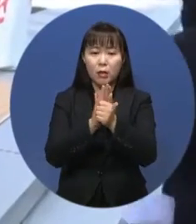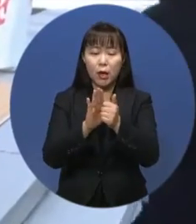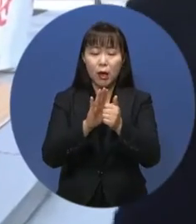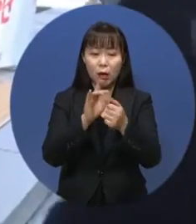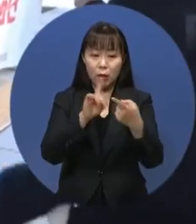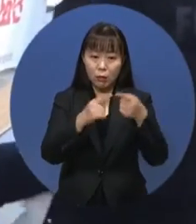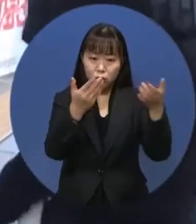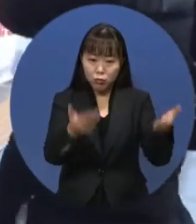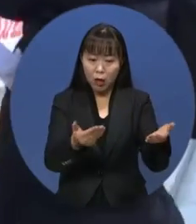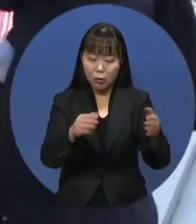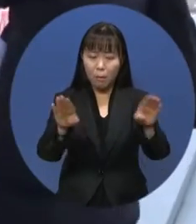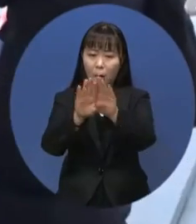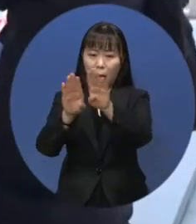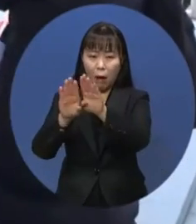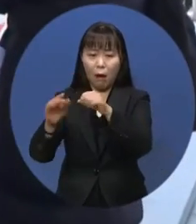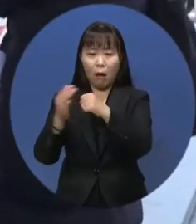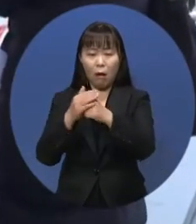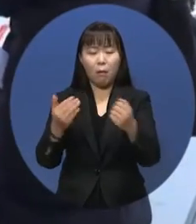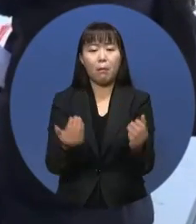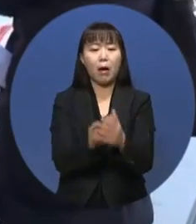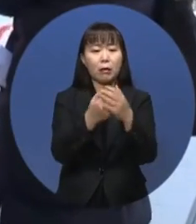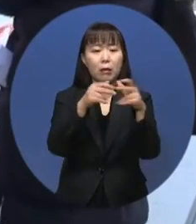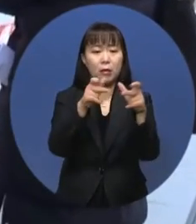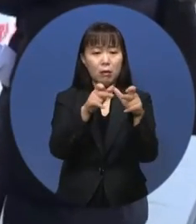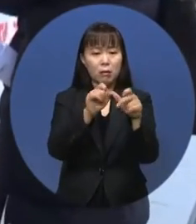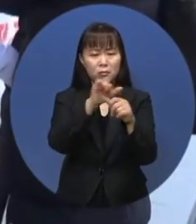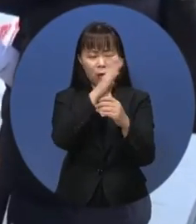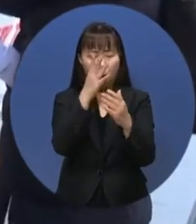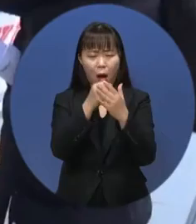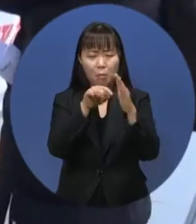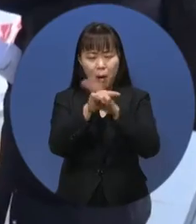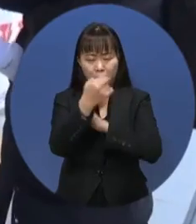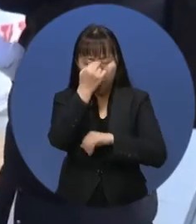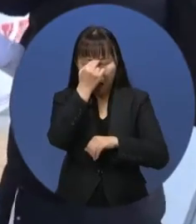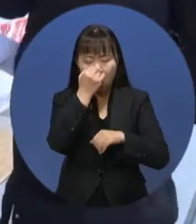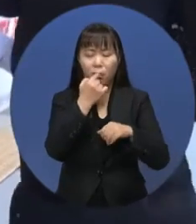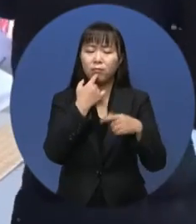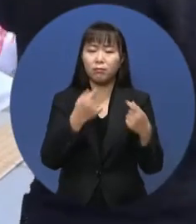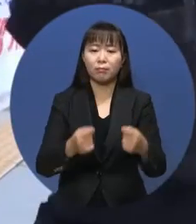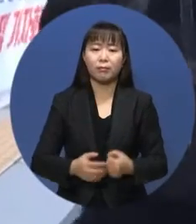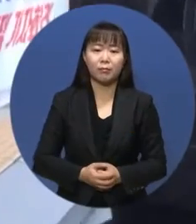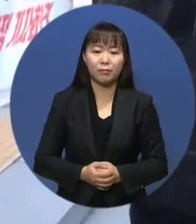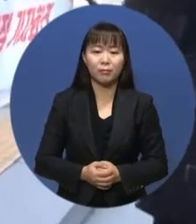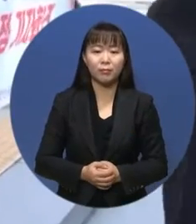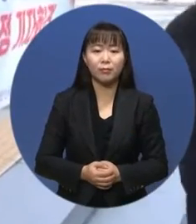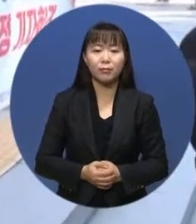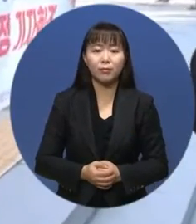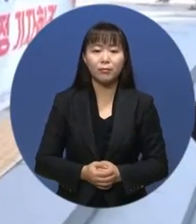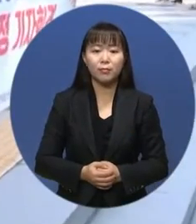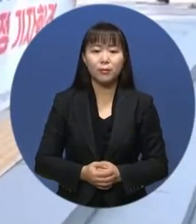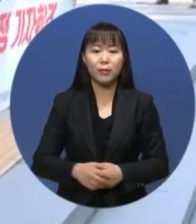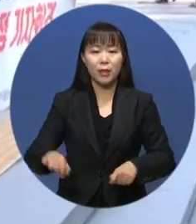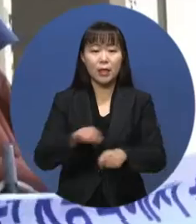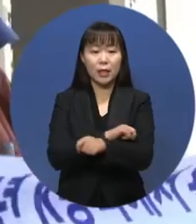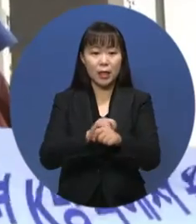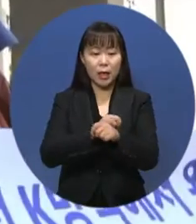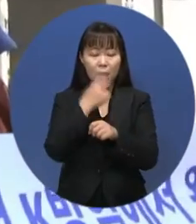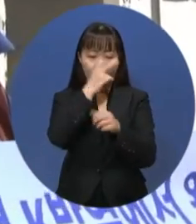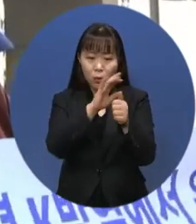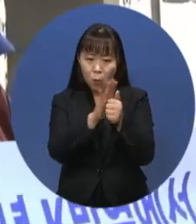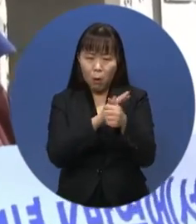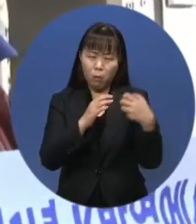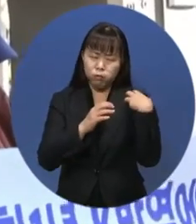휴관이나 폐쇄로 발달장애인 상당수가 이용하지 못하고 있는 것으로 조사됐습니다. 특히 돌봄